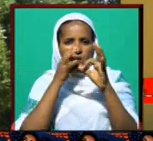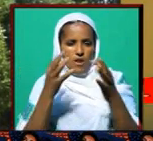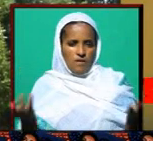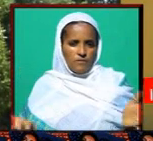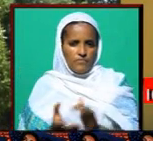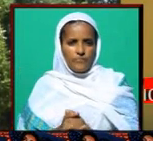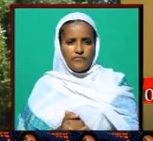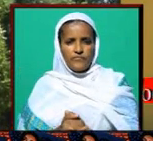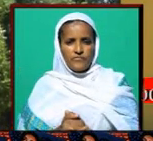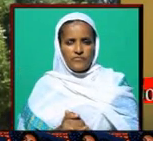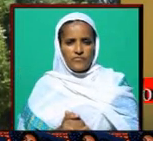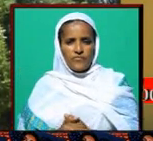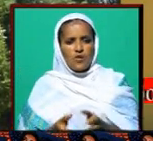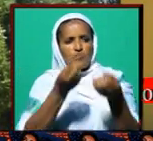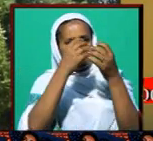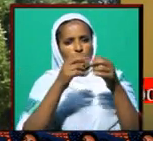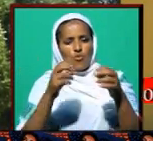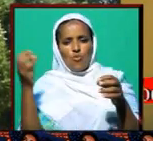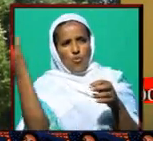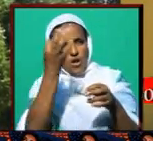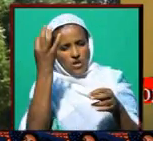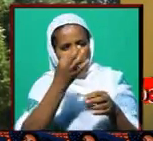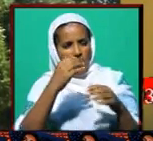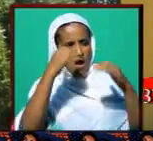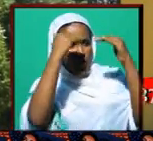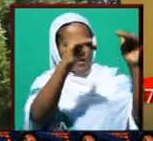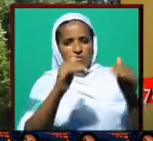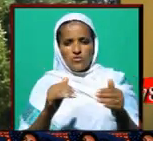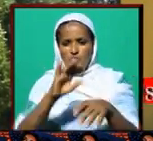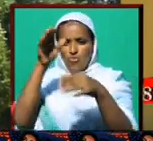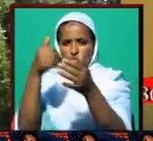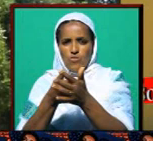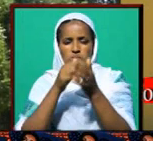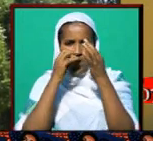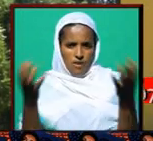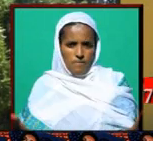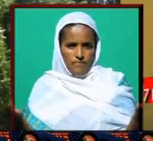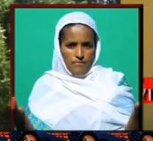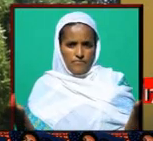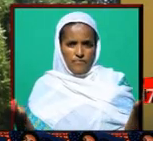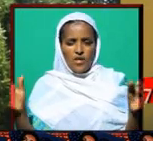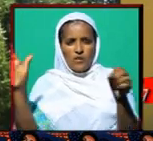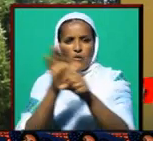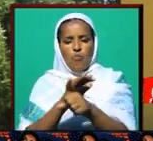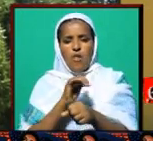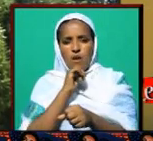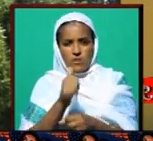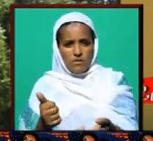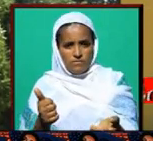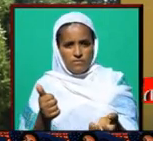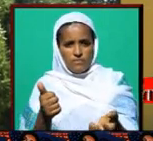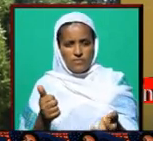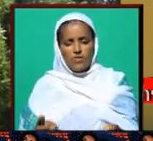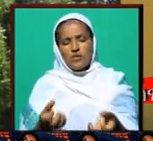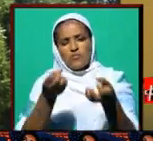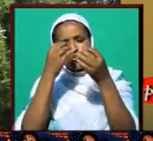የአብነት ትምህርት ቤት በሰፊ የለንም። ብዙ ነገር የወንጌል አዳራሽ ሁሉም የለውም። ሁሉም አብያተ ክርስቲያናት